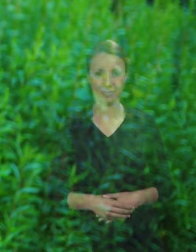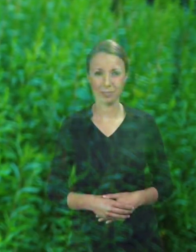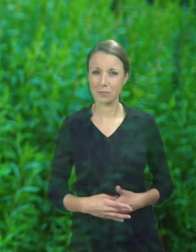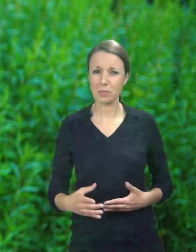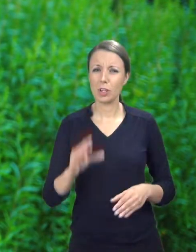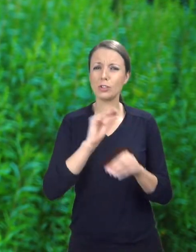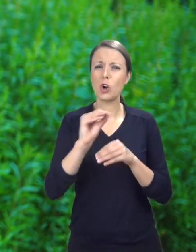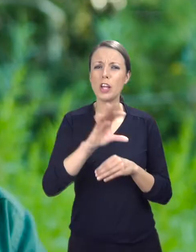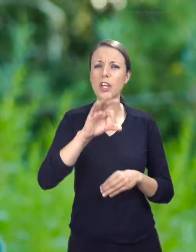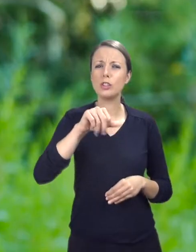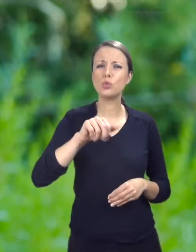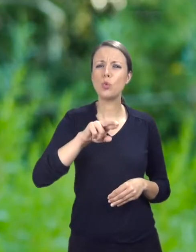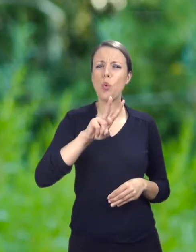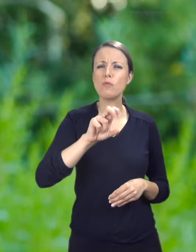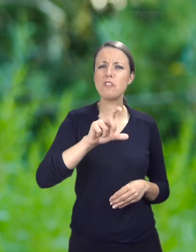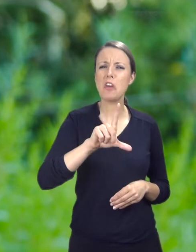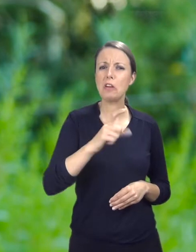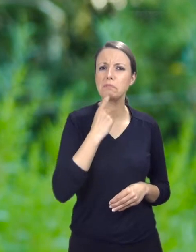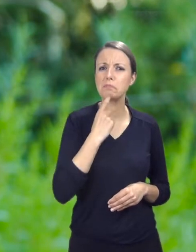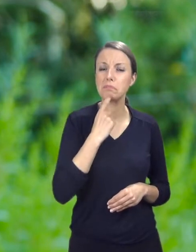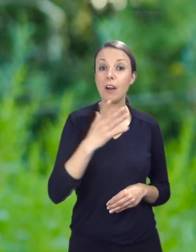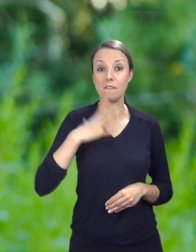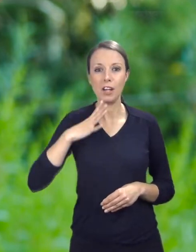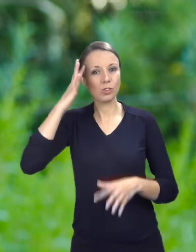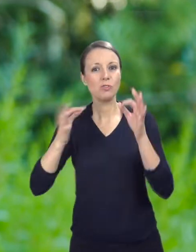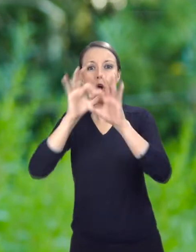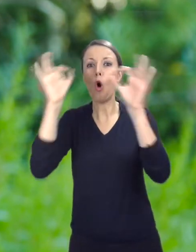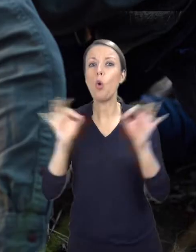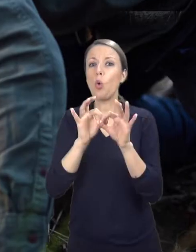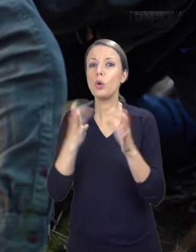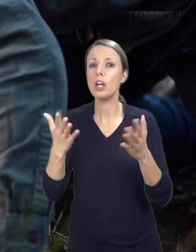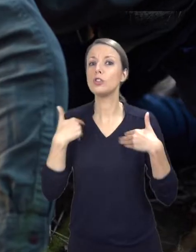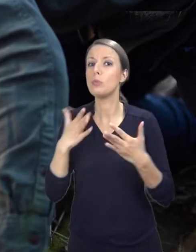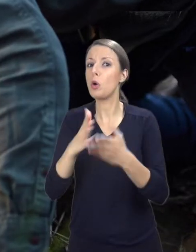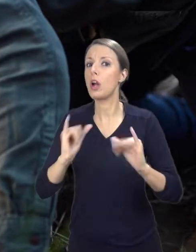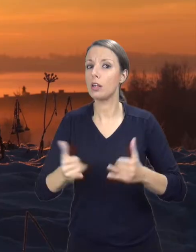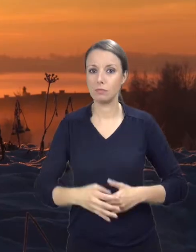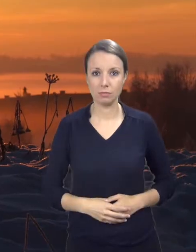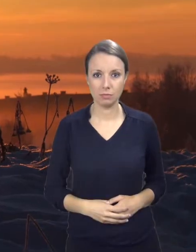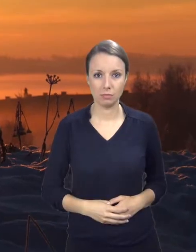Czym są szkolenia survivalowe? I tu warto byłoby sobie zadać pytanie w ogóle, czym jest sztuka przetrwania.